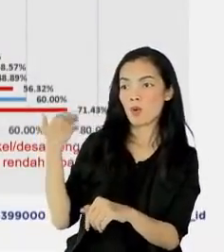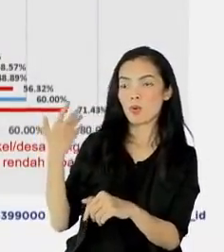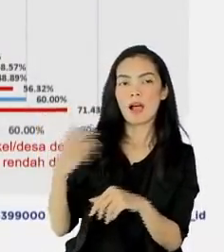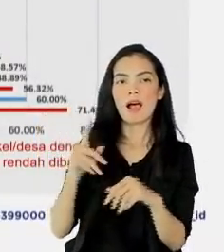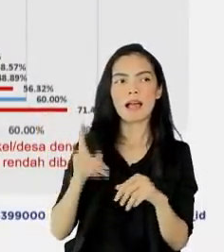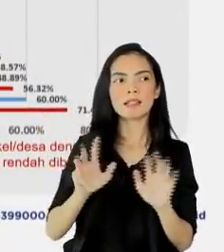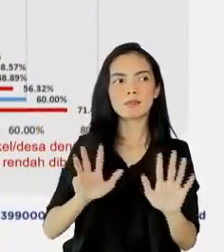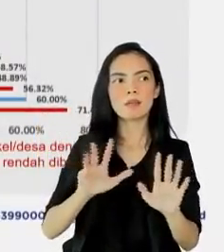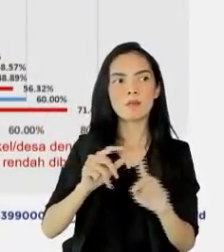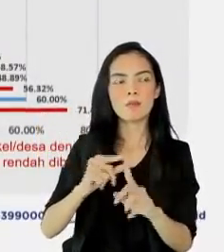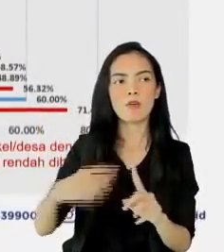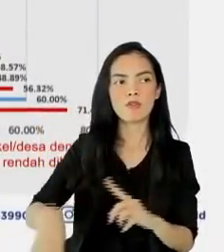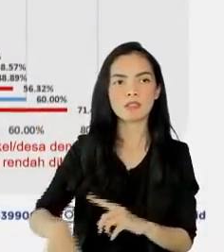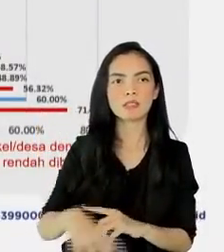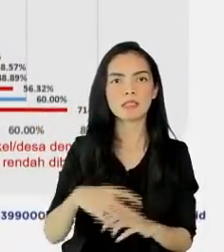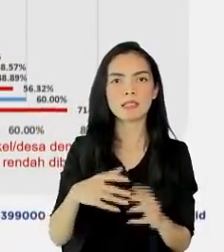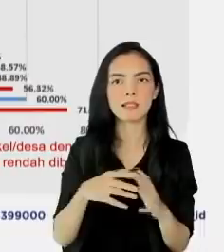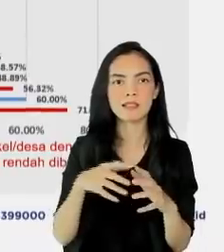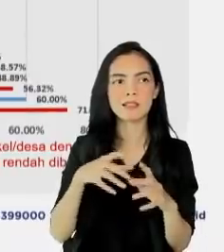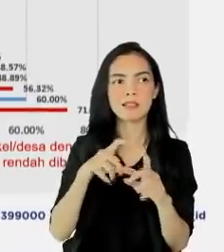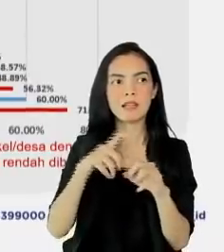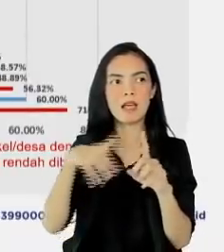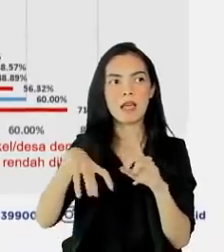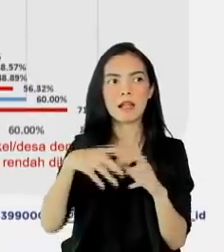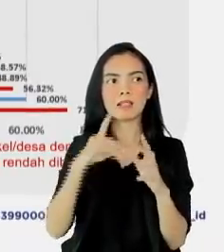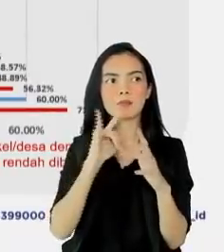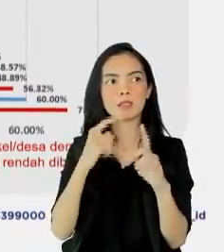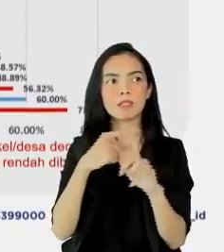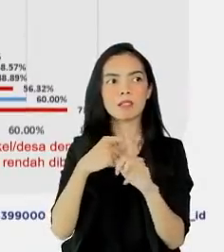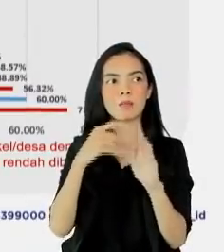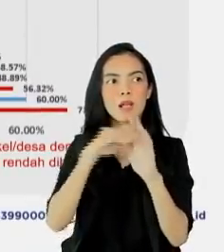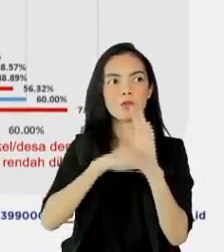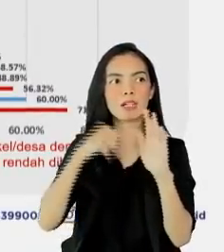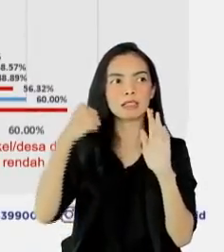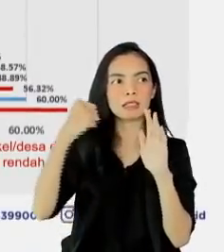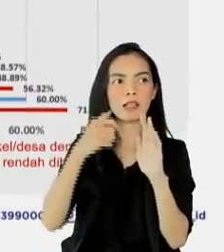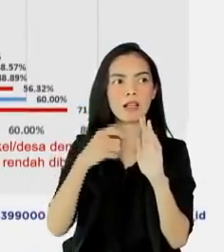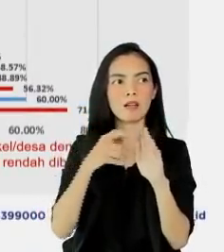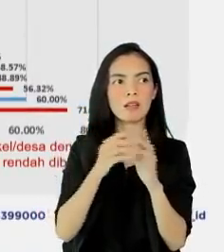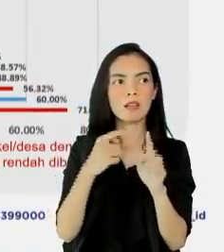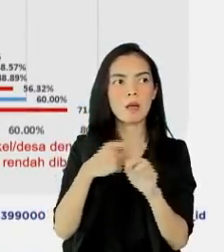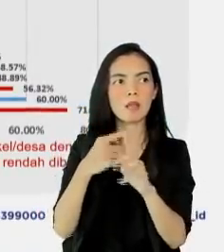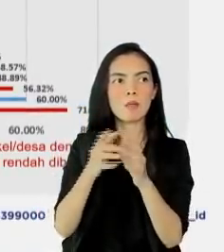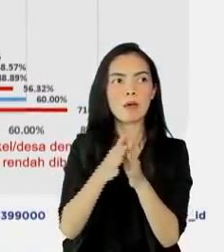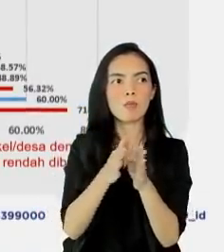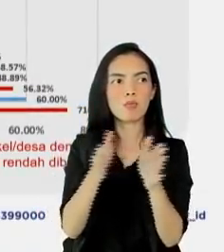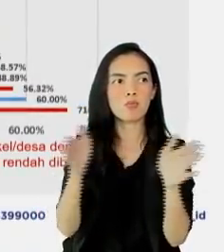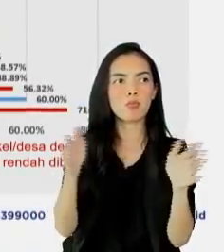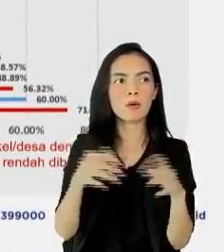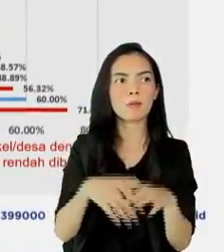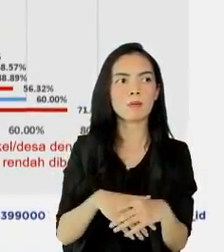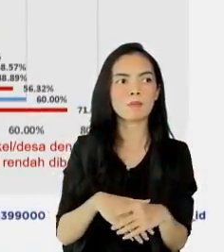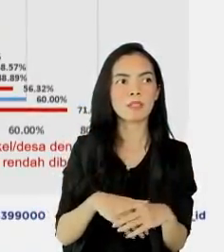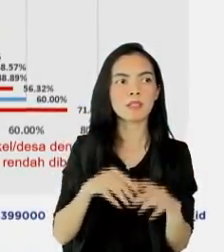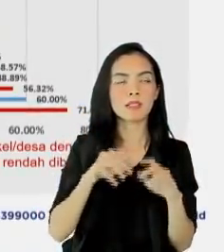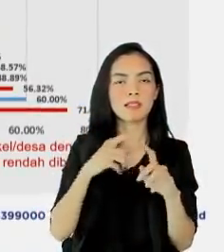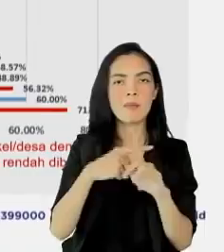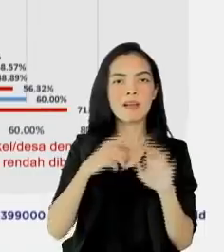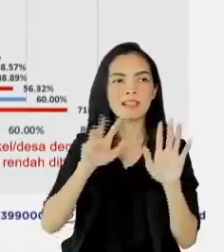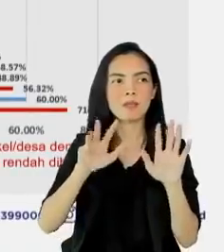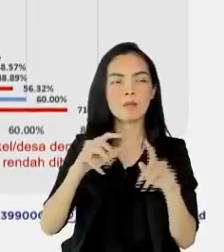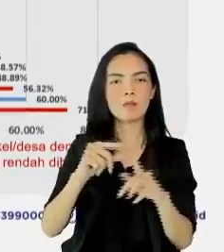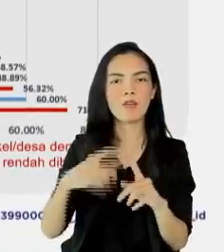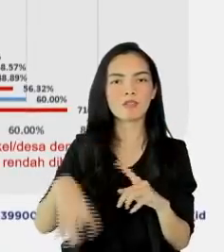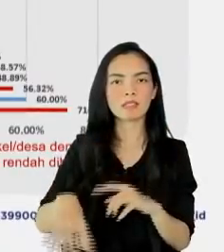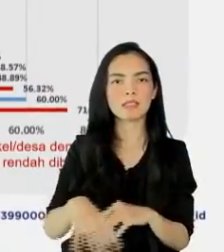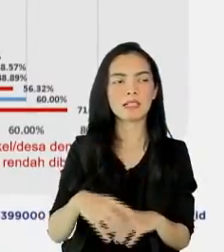9 provinsi dengan perluasan wilayah dengan kepatuhan yang rendah. Nah, berarti bertambah nih 9 provinsinya. Sedangkan untuk jaga